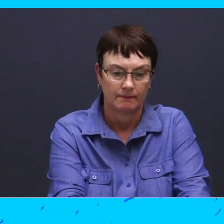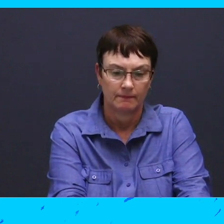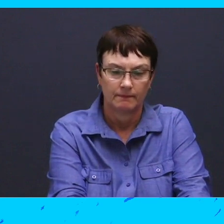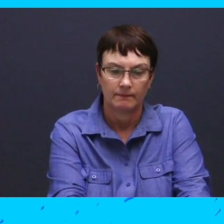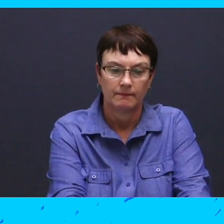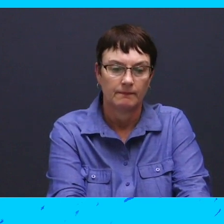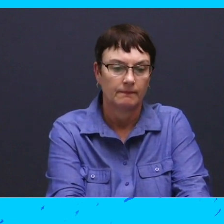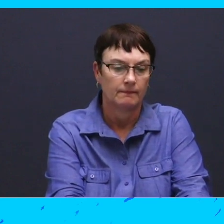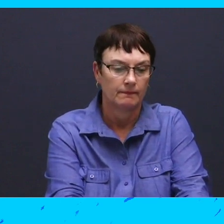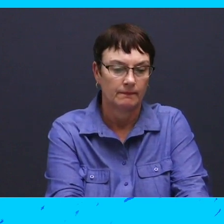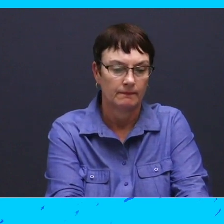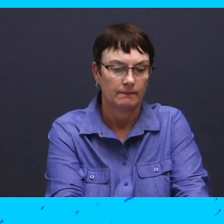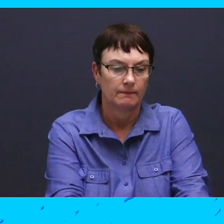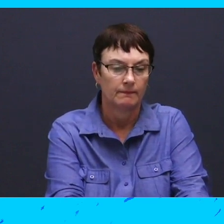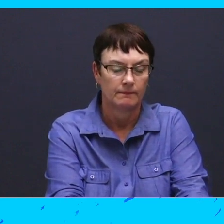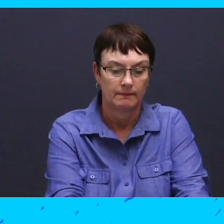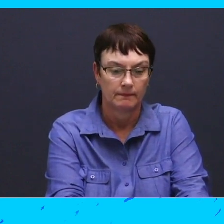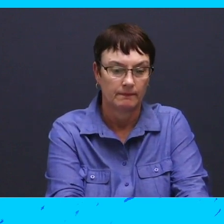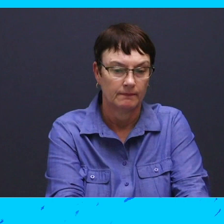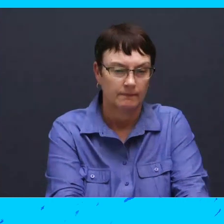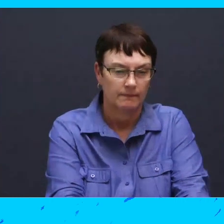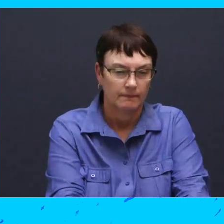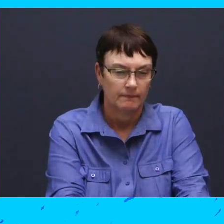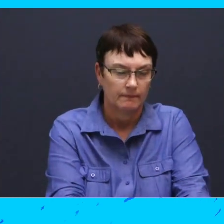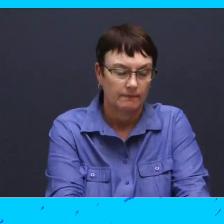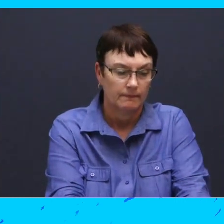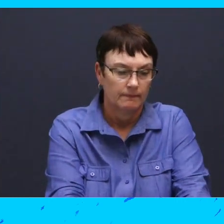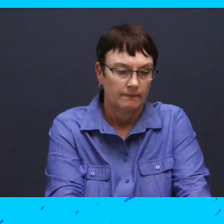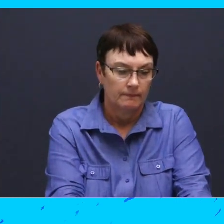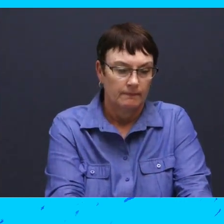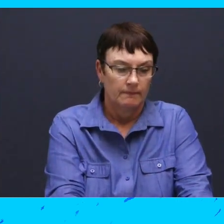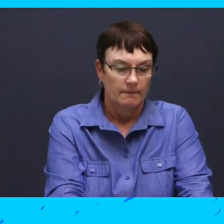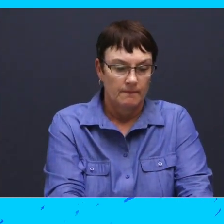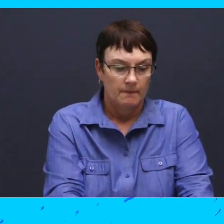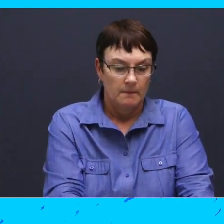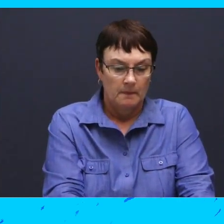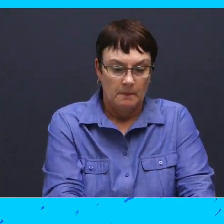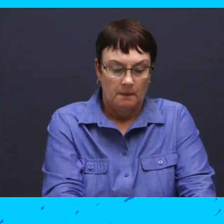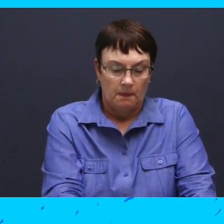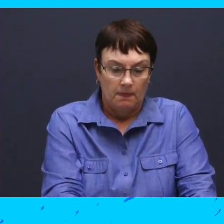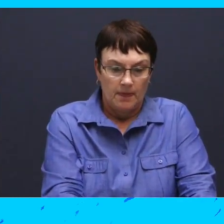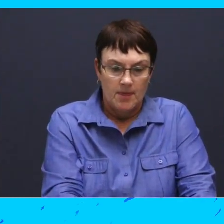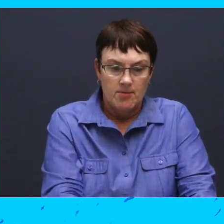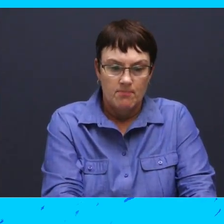éviter la grossesse. Donc, 14 millions